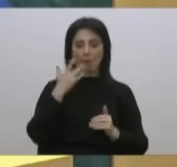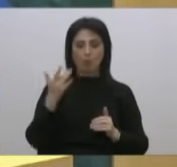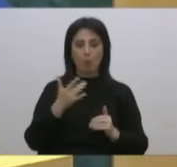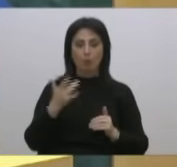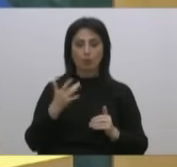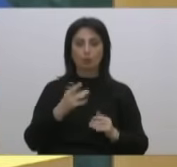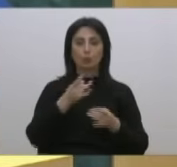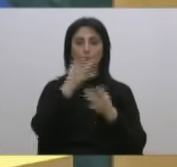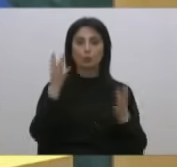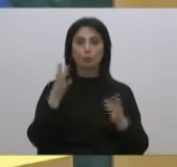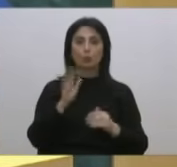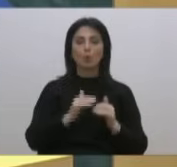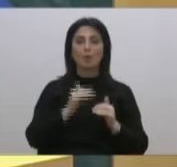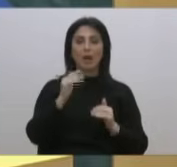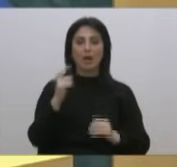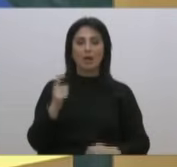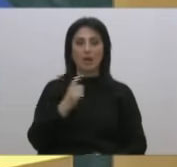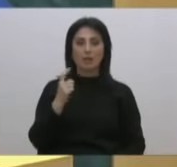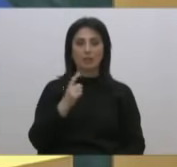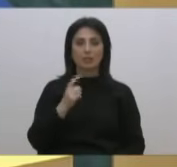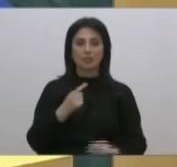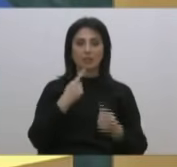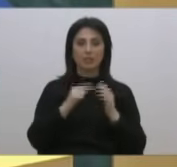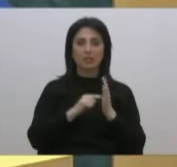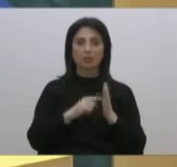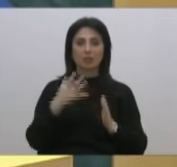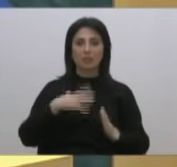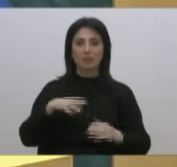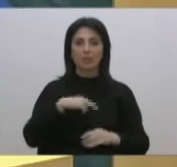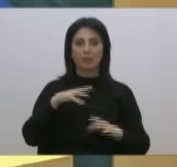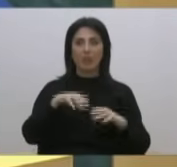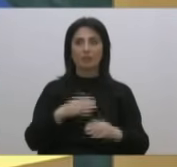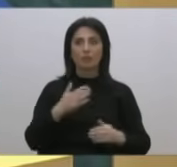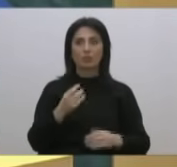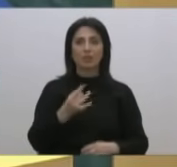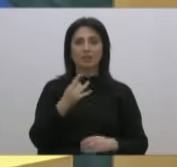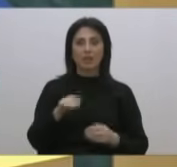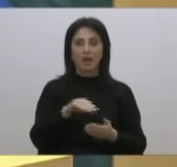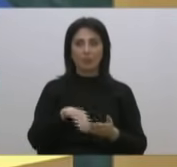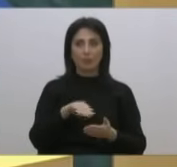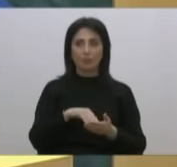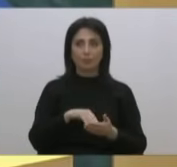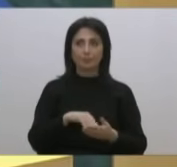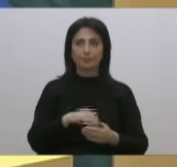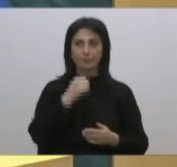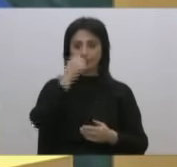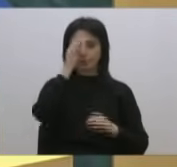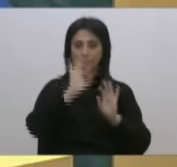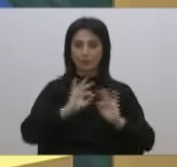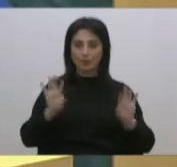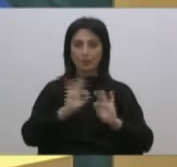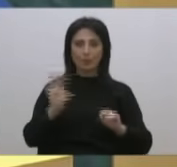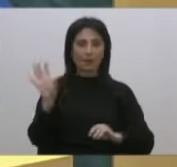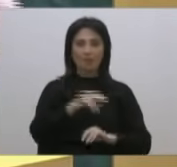პოლიტიკურ კულტურას და უფრო მაღალი ხარისხის დისკუსიებს საქართველოს პარლამენტში, თუმცა კიდევ ერთხელ გამიმეორებ, მალობას